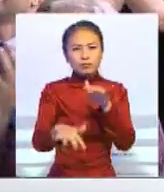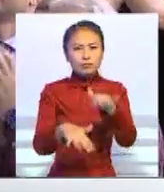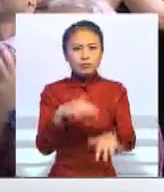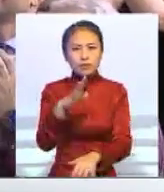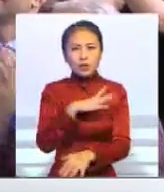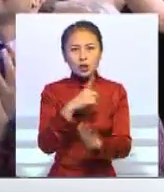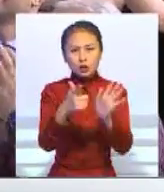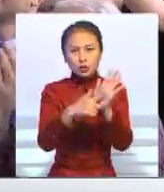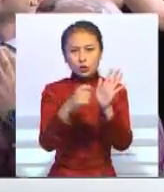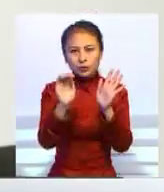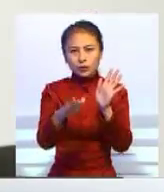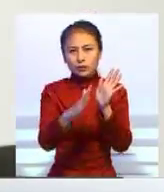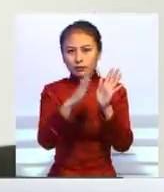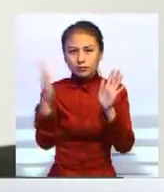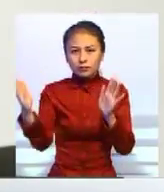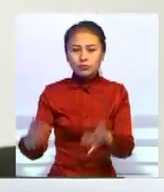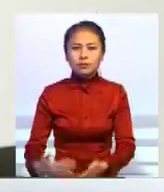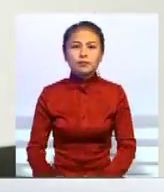саны 700 мыңға жетіпті.